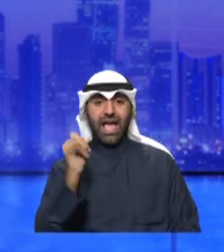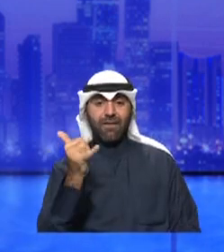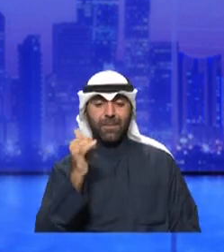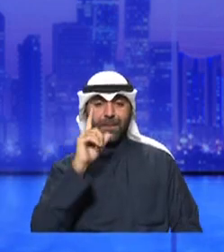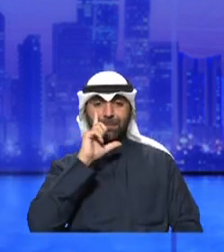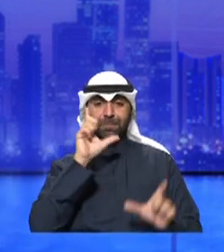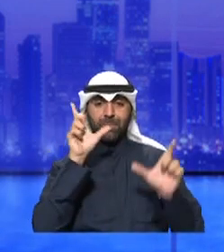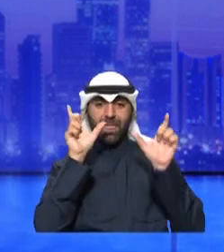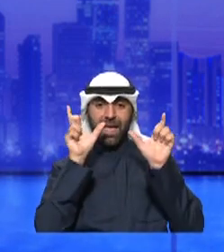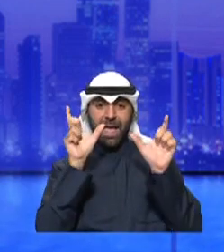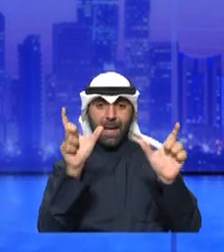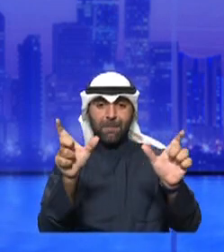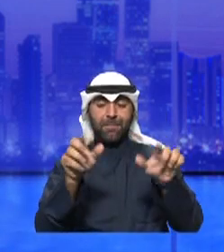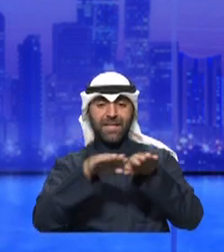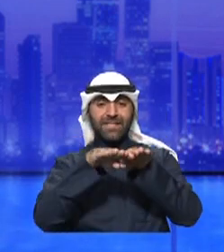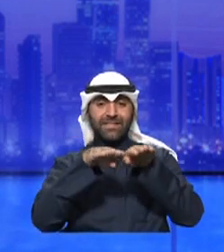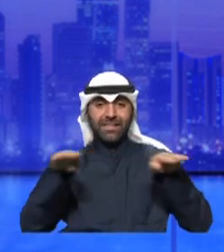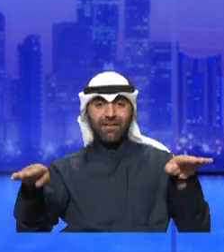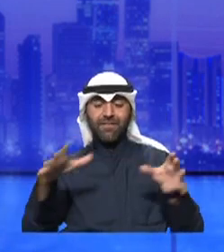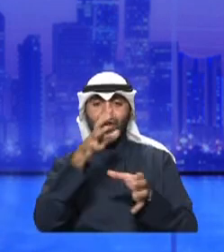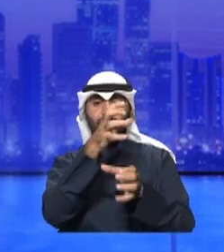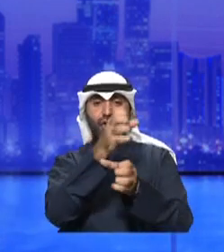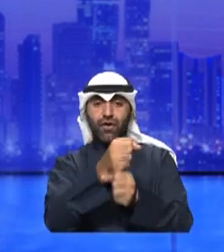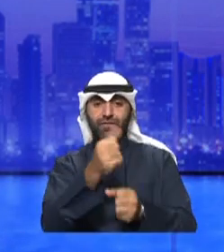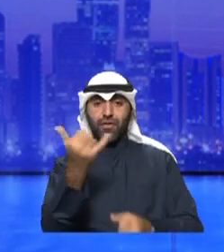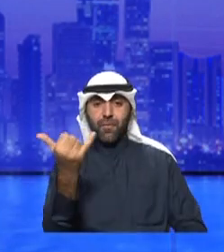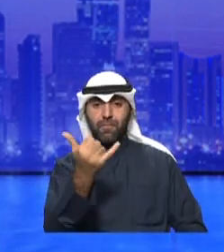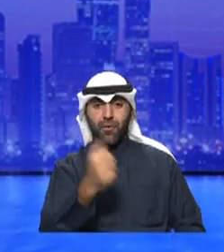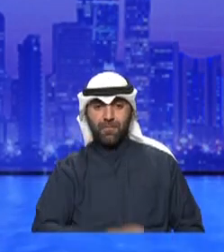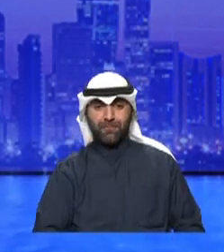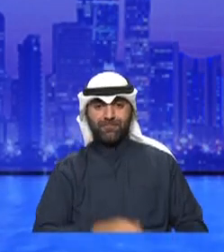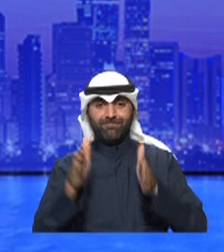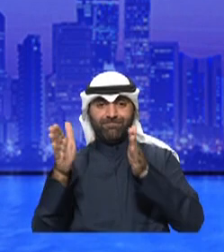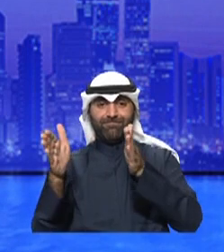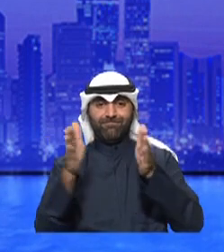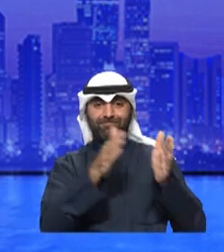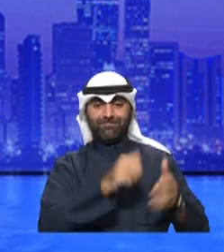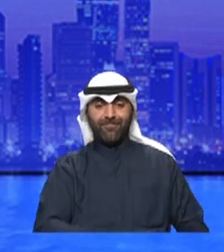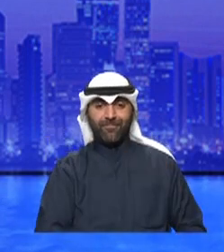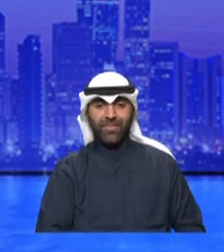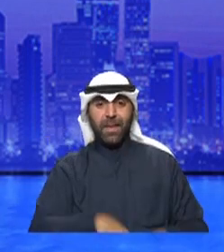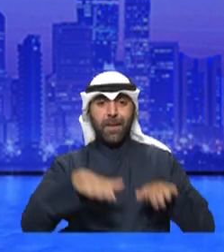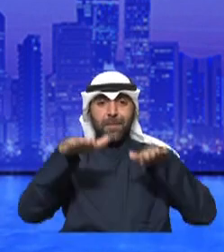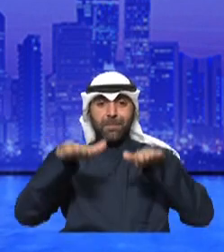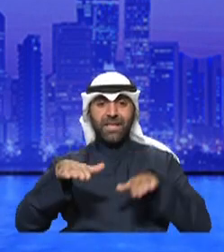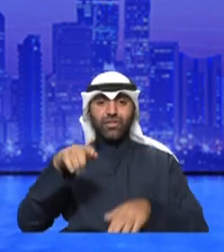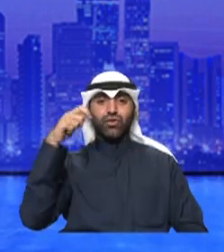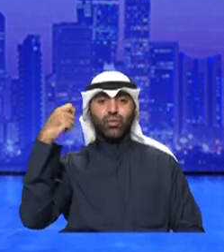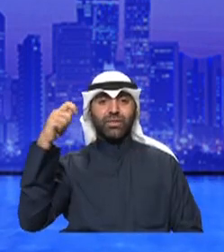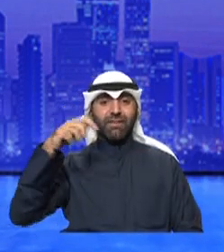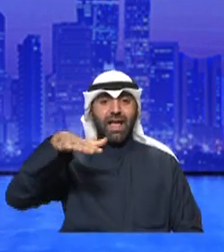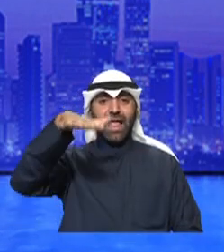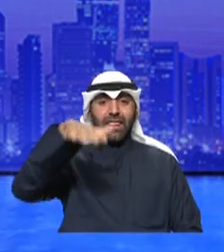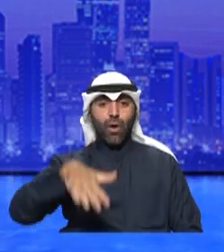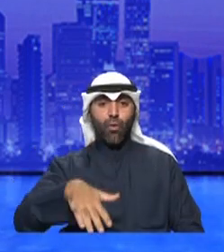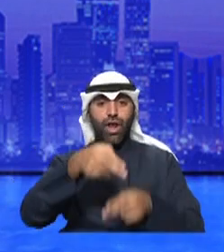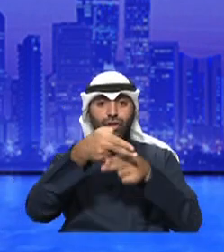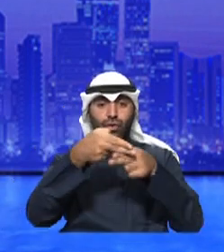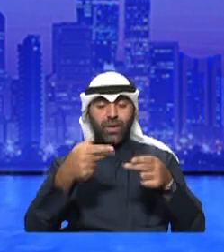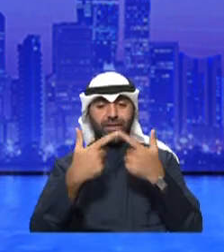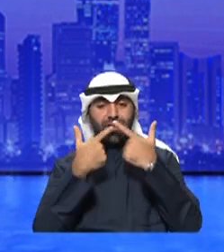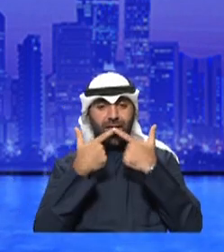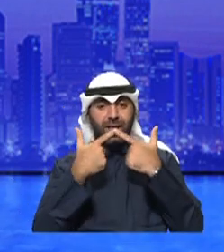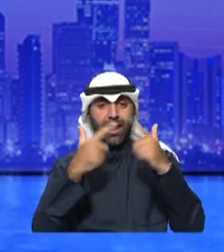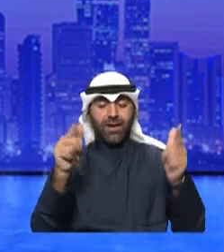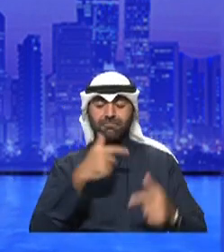الاسرهجيه القائمه بين دول مجلس التعاون الخليجي وجمهوريه الصين الشعبيه الصديقه والتاكيد على دفعها